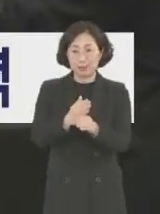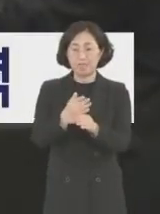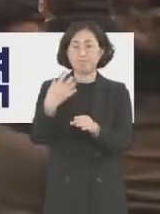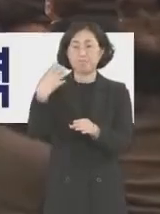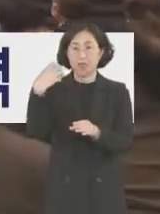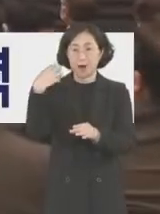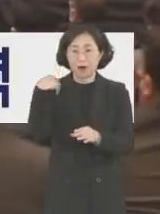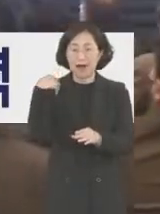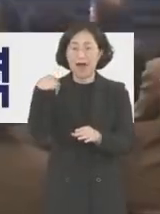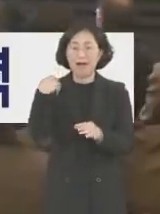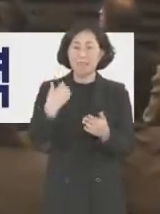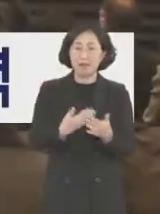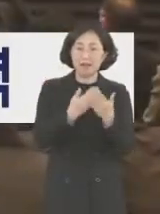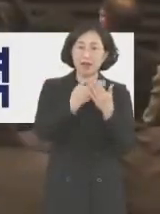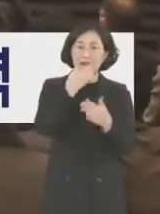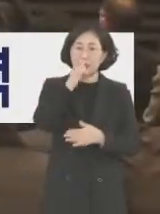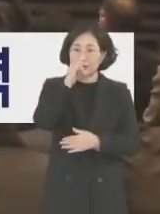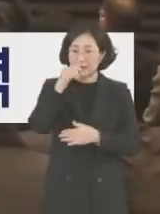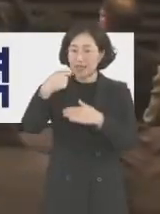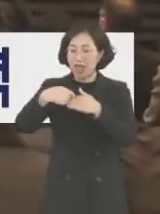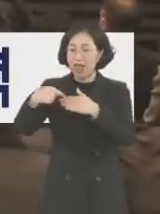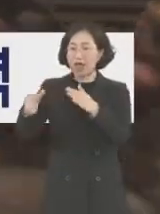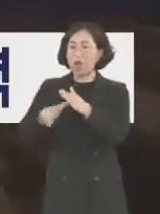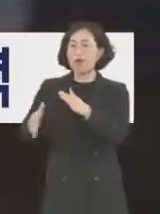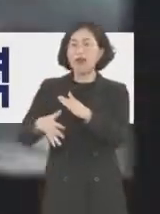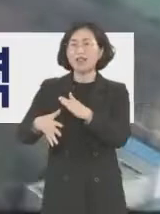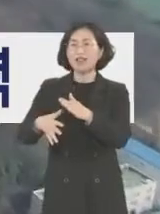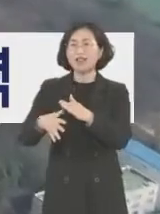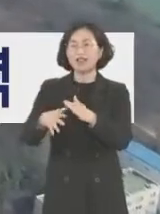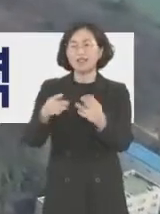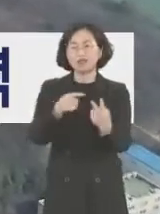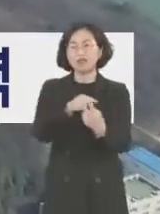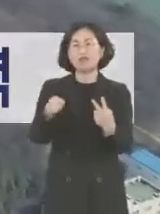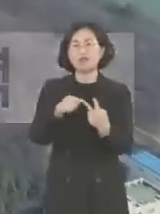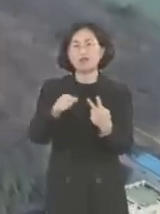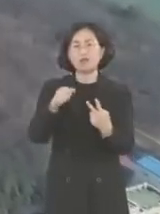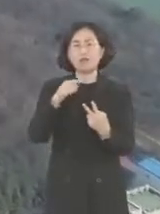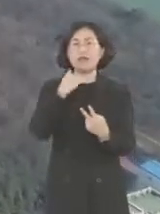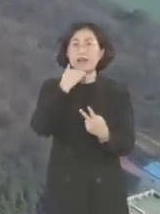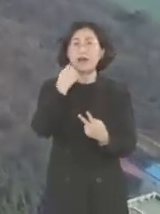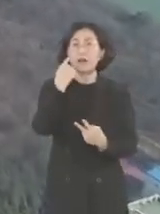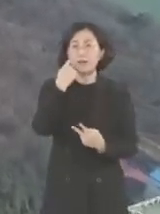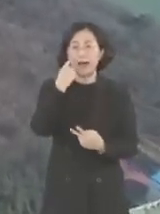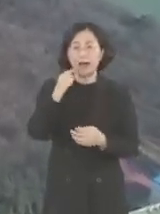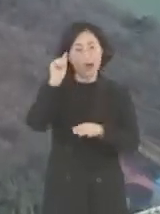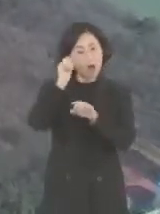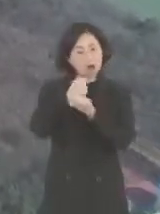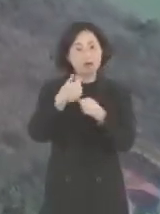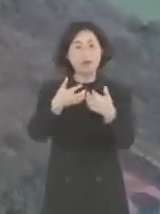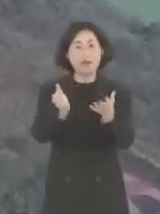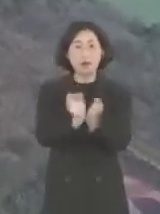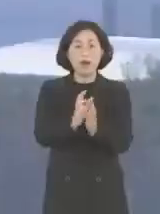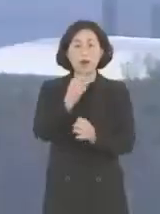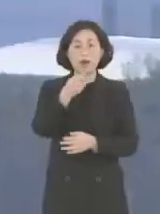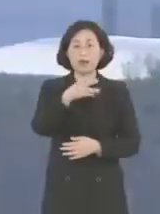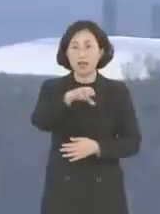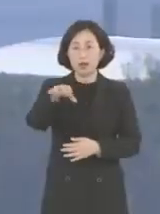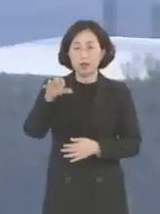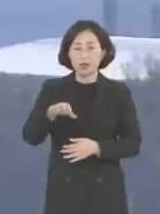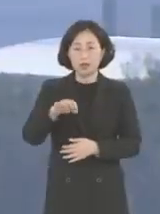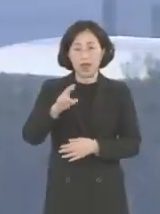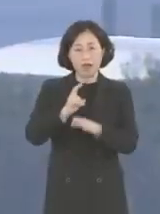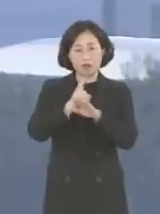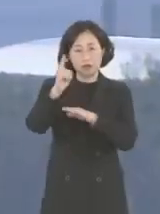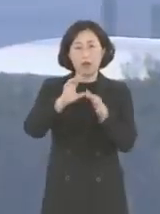성장할지 형식적 역할에 그칠지가 관건인 겁니다. 항공우주연구원 등 관련 연구기관만 13곳에 우주